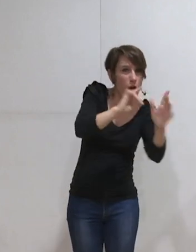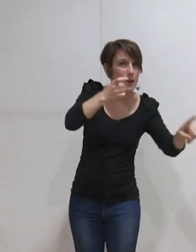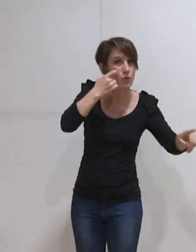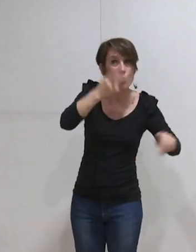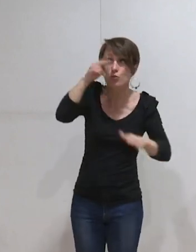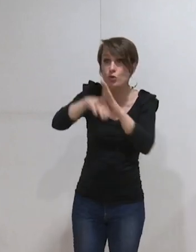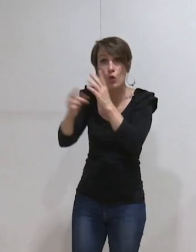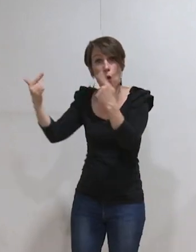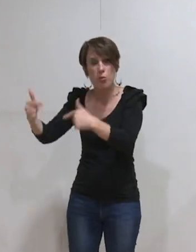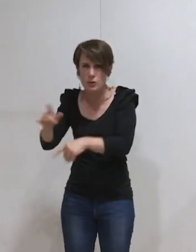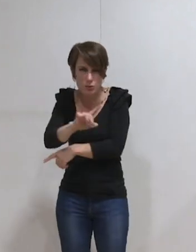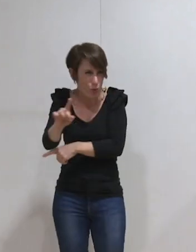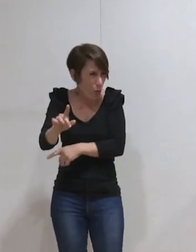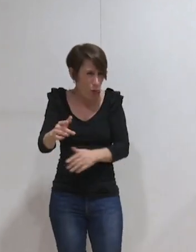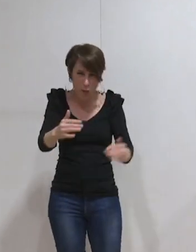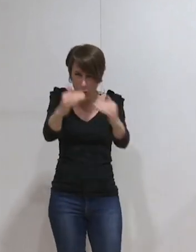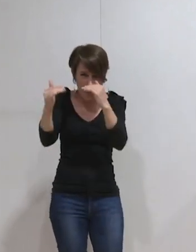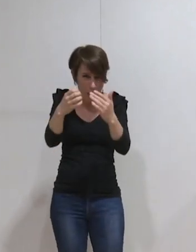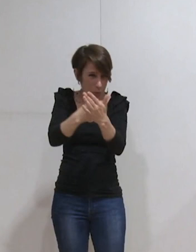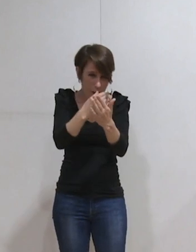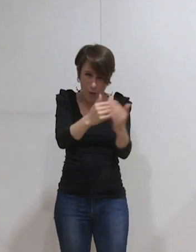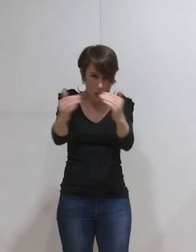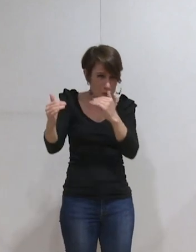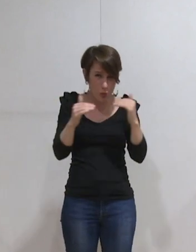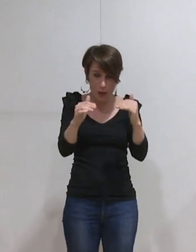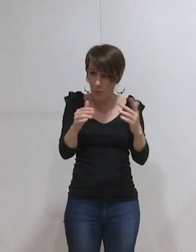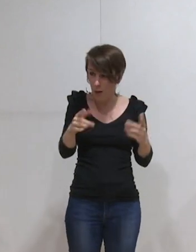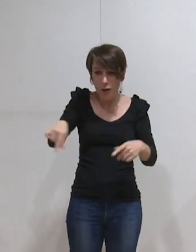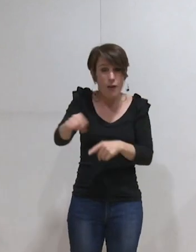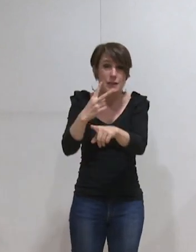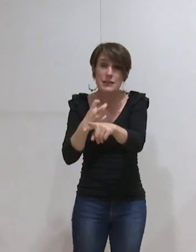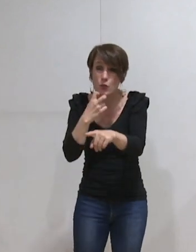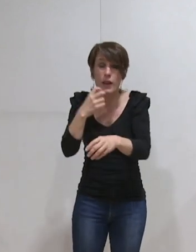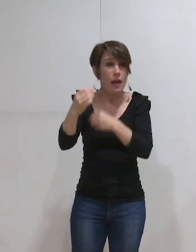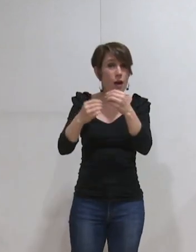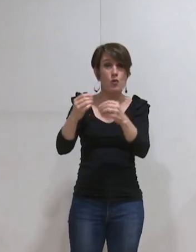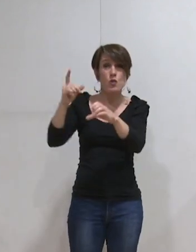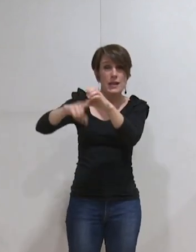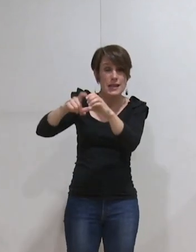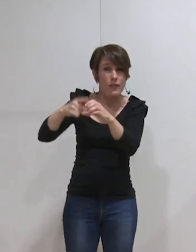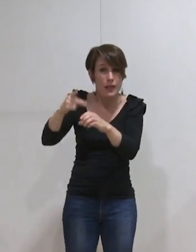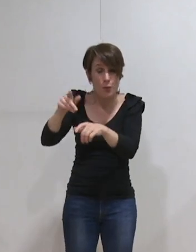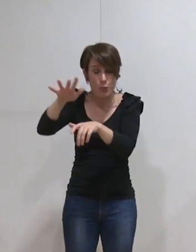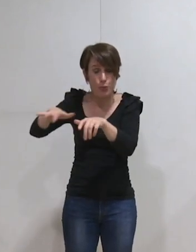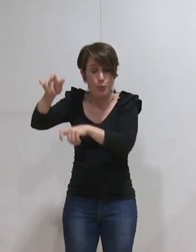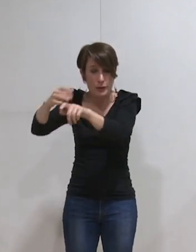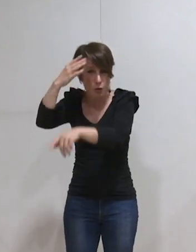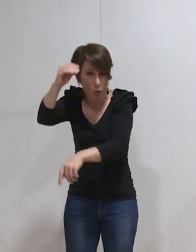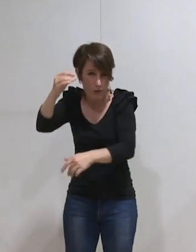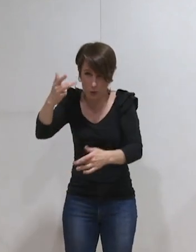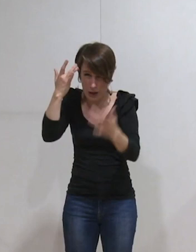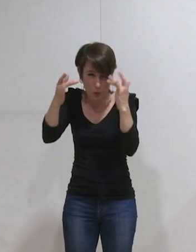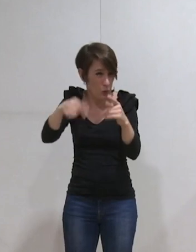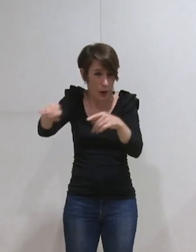l'opposition ou les personnalités qualifiés ou les citoyens ou le syndicat des des acteurs du monde